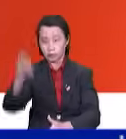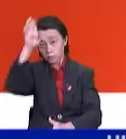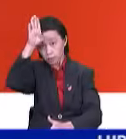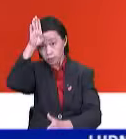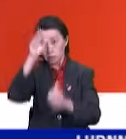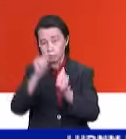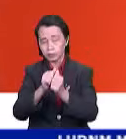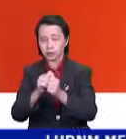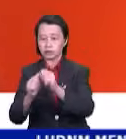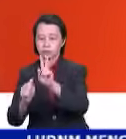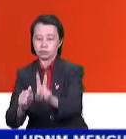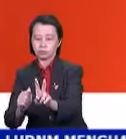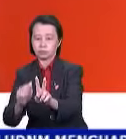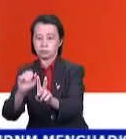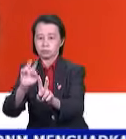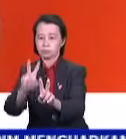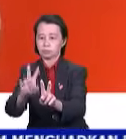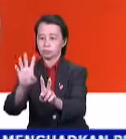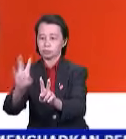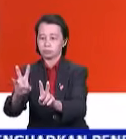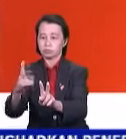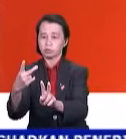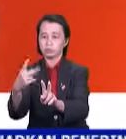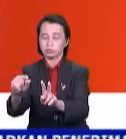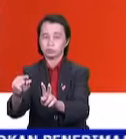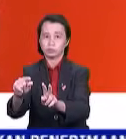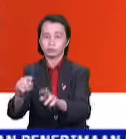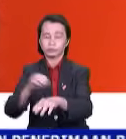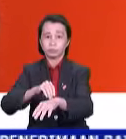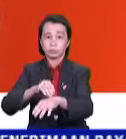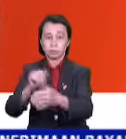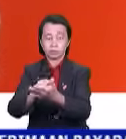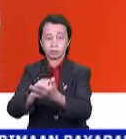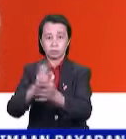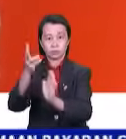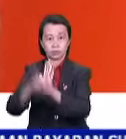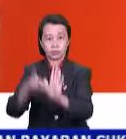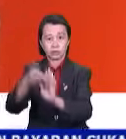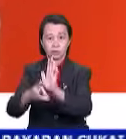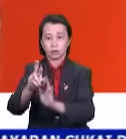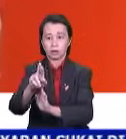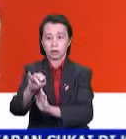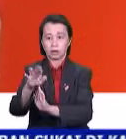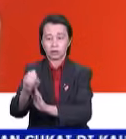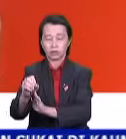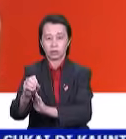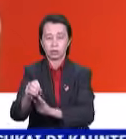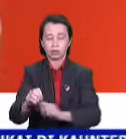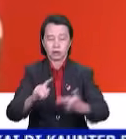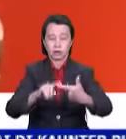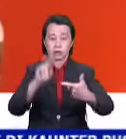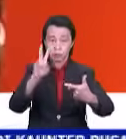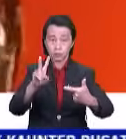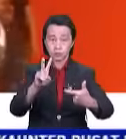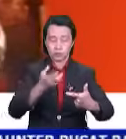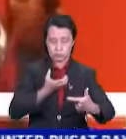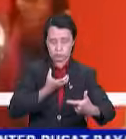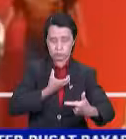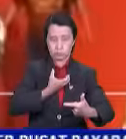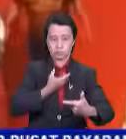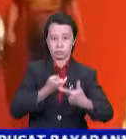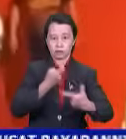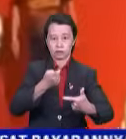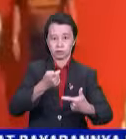dengan catatan 277 kg ketika di paralympic bio 2016 pihak-pihak Aceh Kinal nirohim